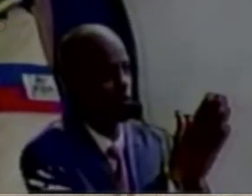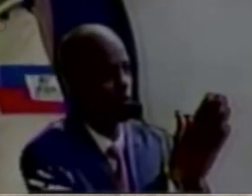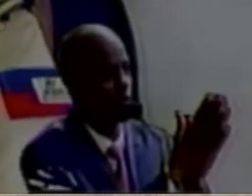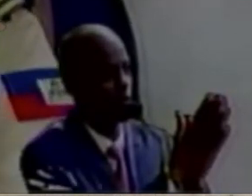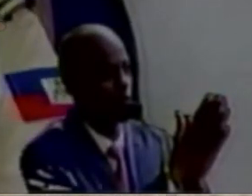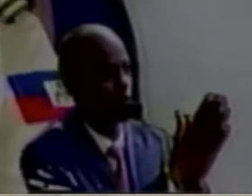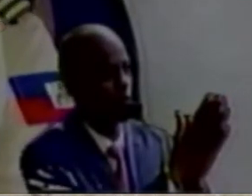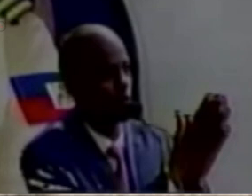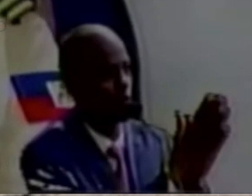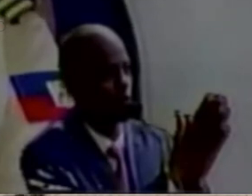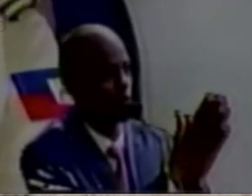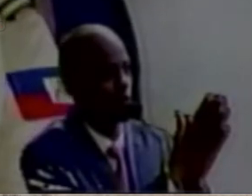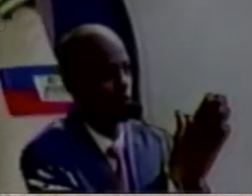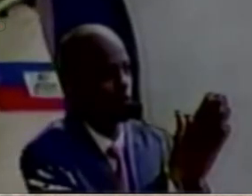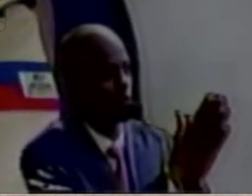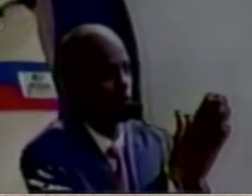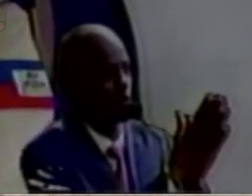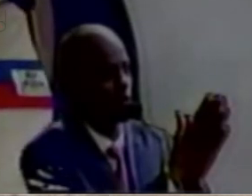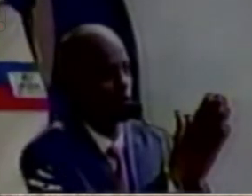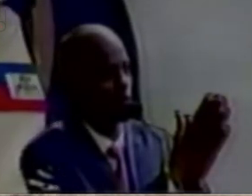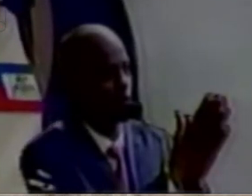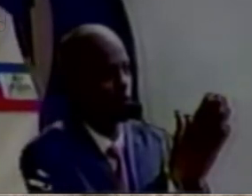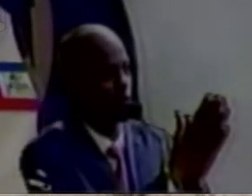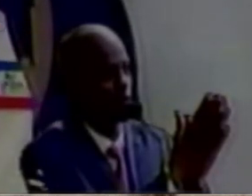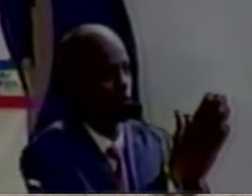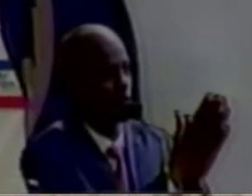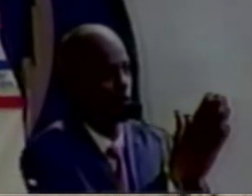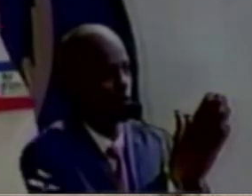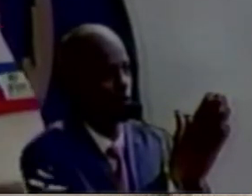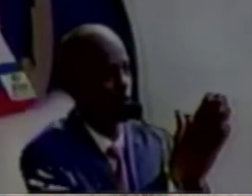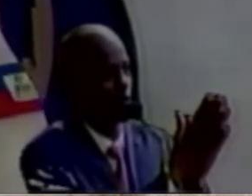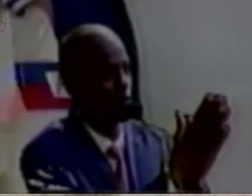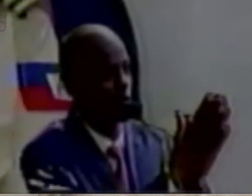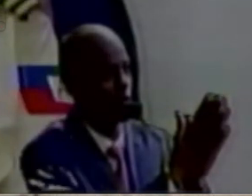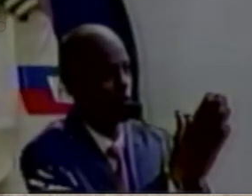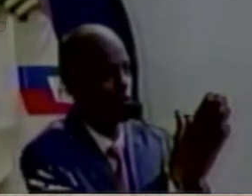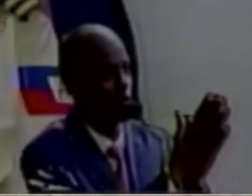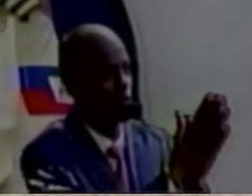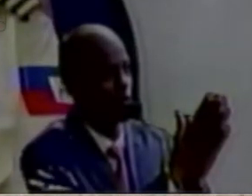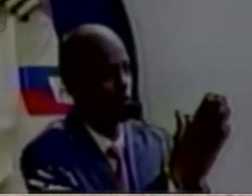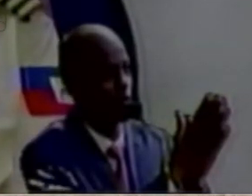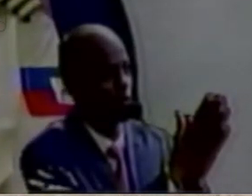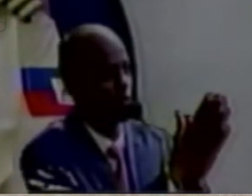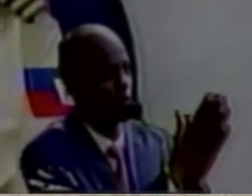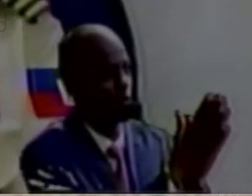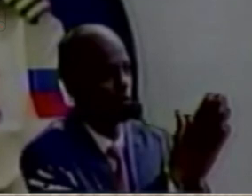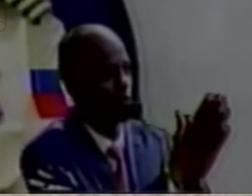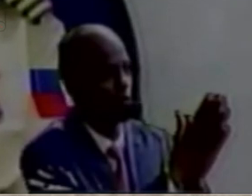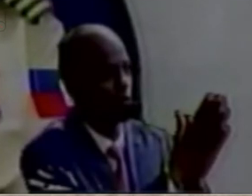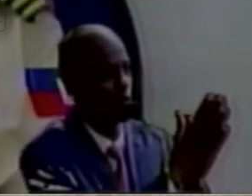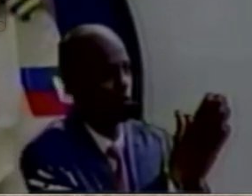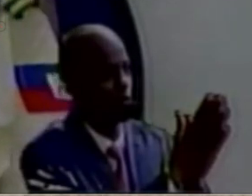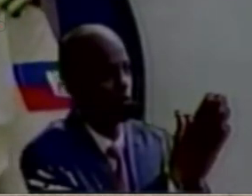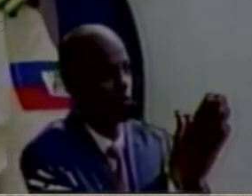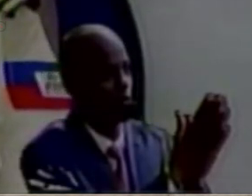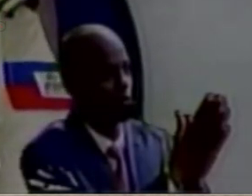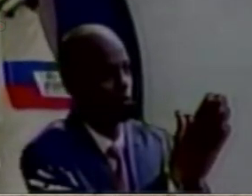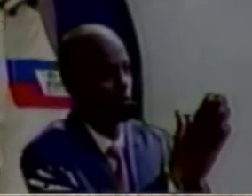là, prêtez attention, soutenez à toute zone ça, nous sommes cité là. Pour ça qui a un rapport avec